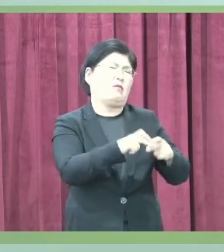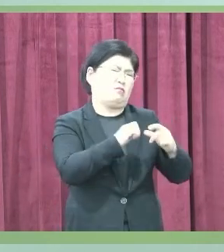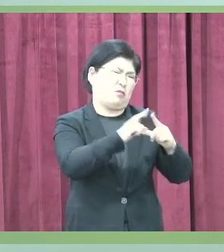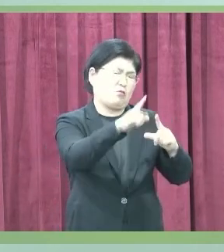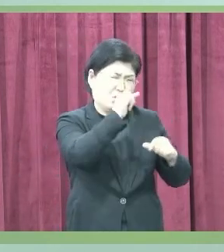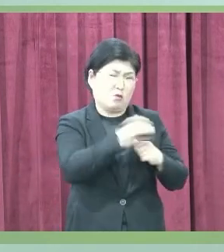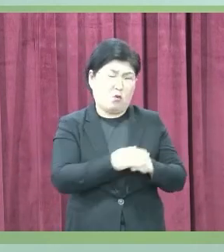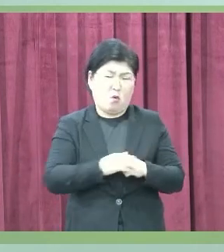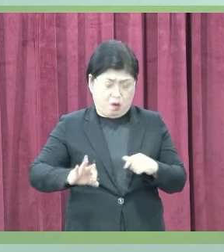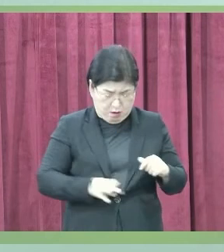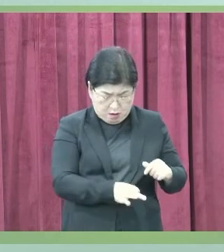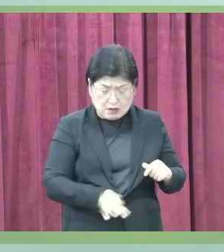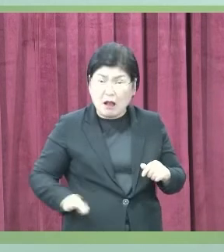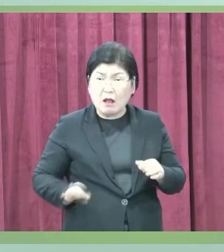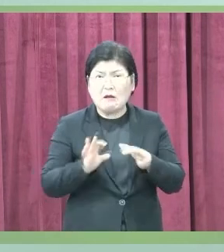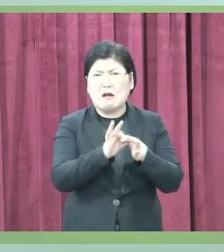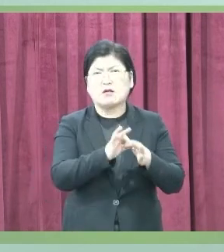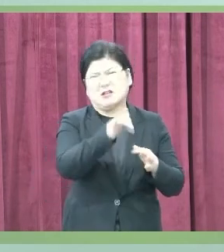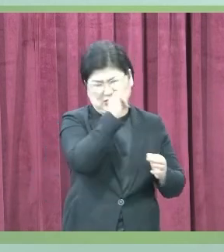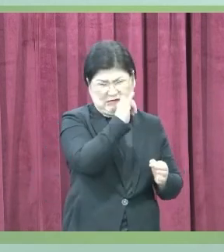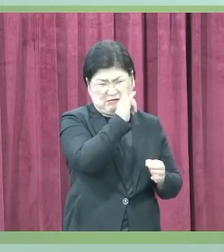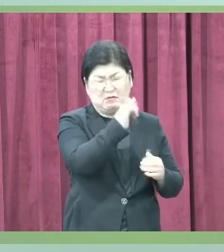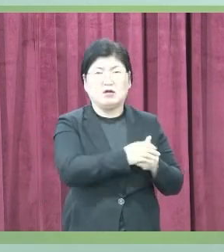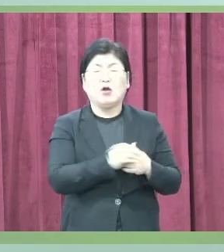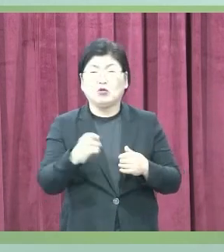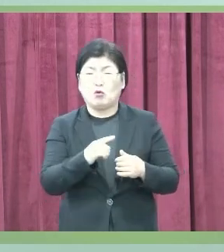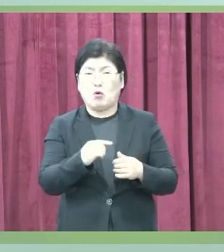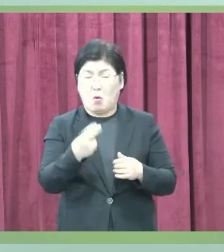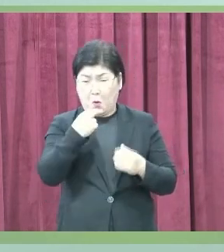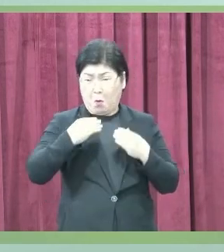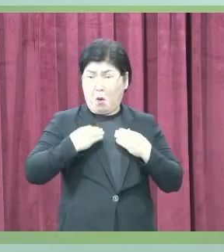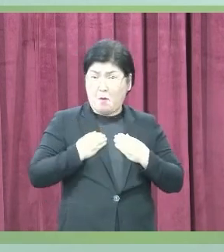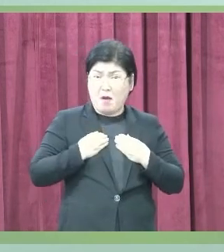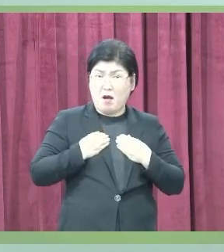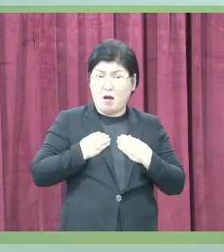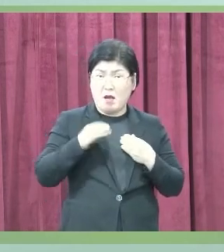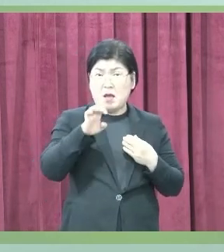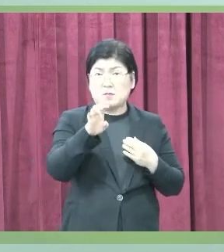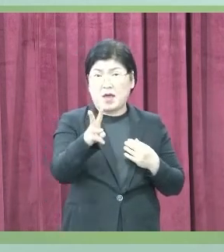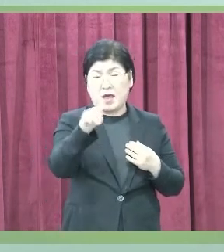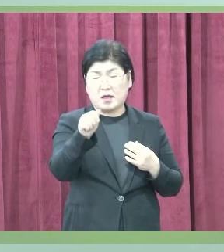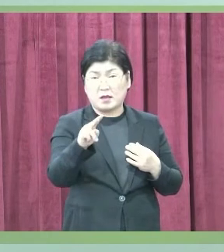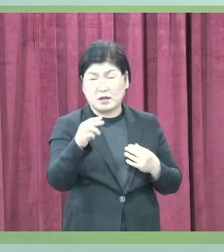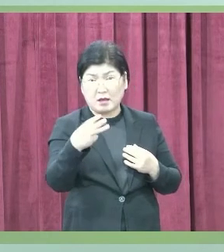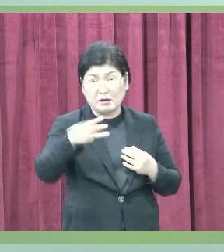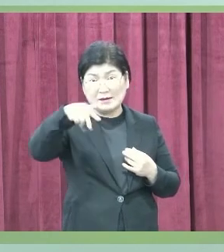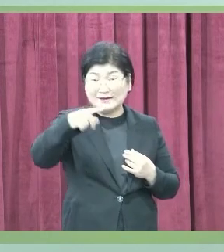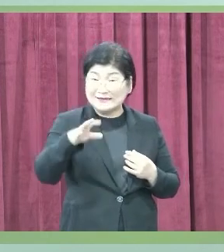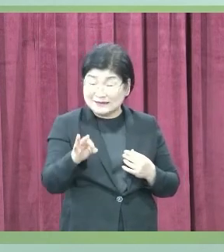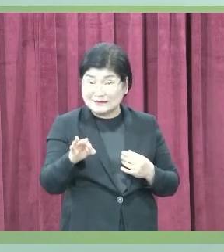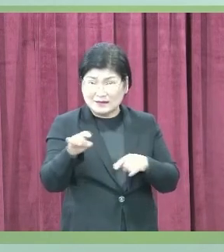위 12지장 궤양이 장애인한테는 있고요. 그 다음에 이제 폐혈증이 전체 인구에 있고 특정 감염이라는 게 전체